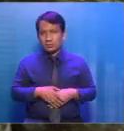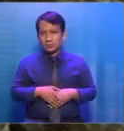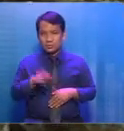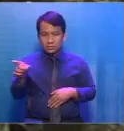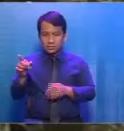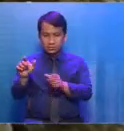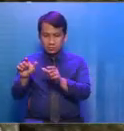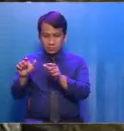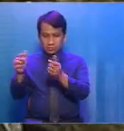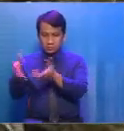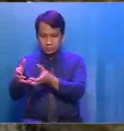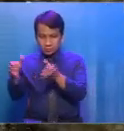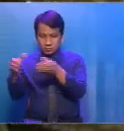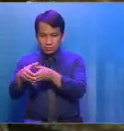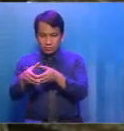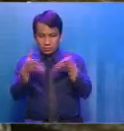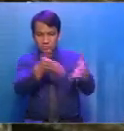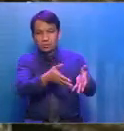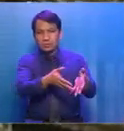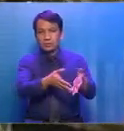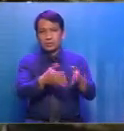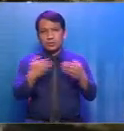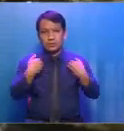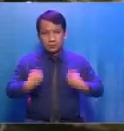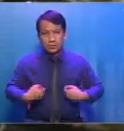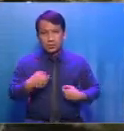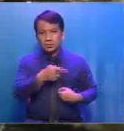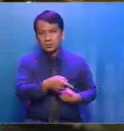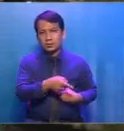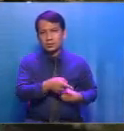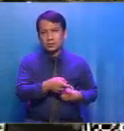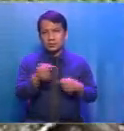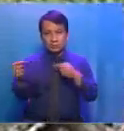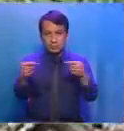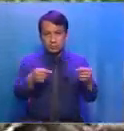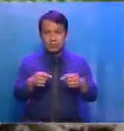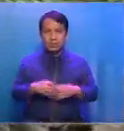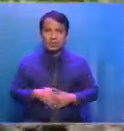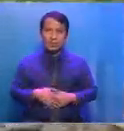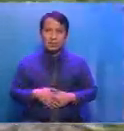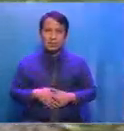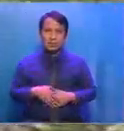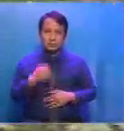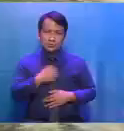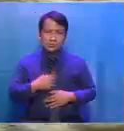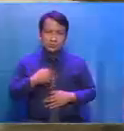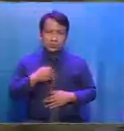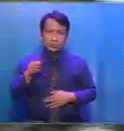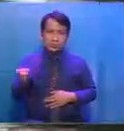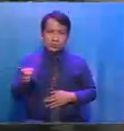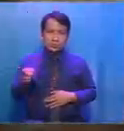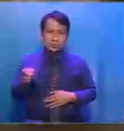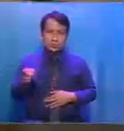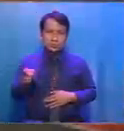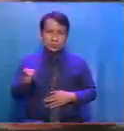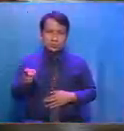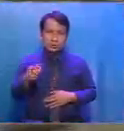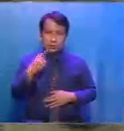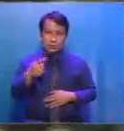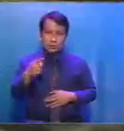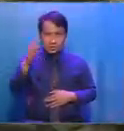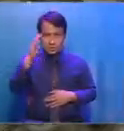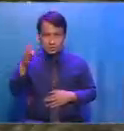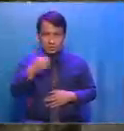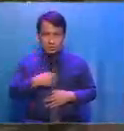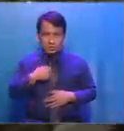kinabayaan na naiwan na doon sa encounter site. Humingi naman ang paumanhin si Brigadier General Alan